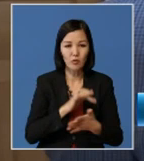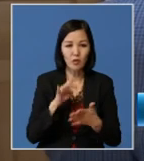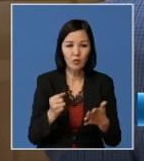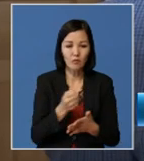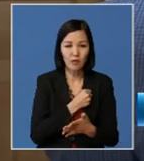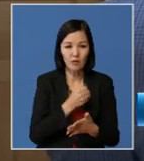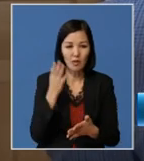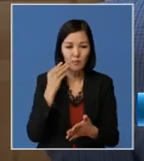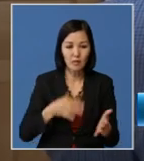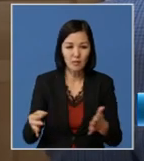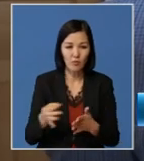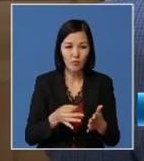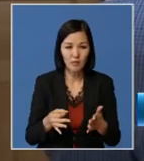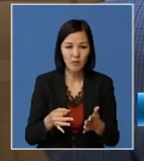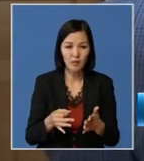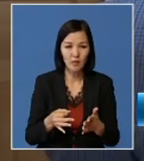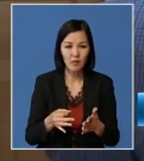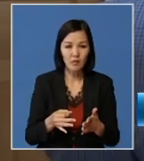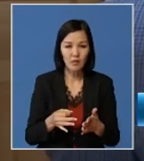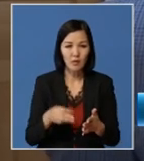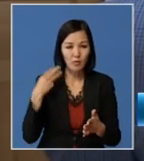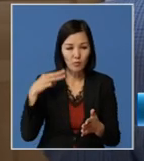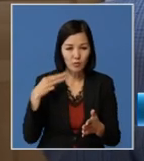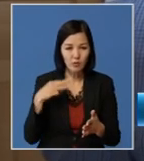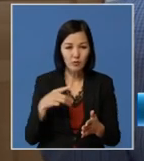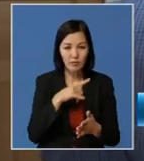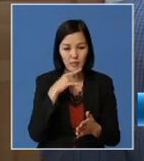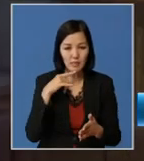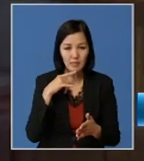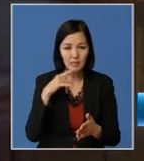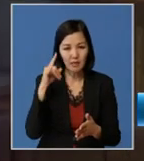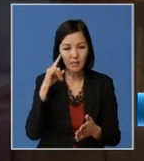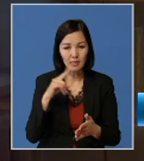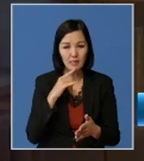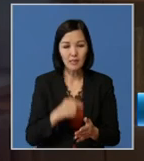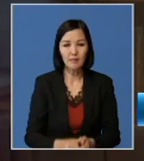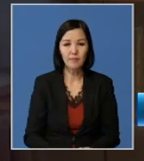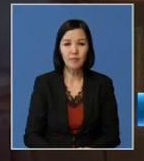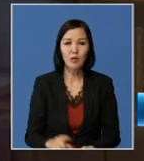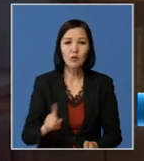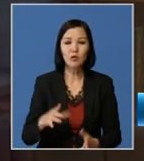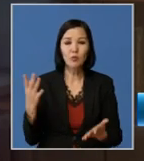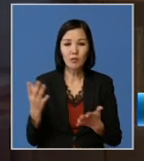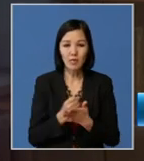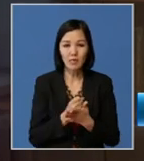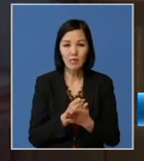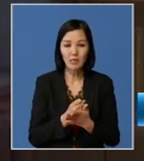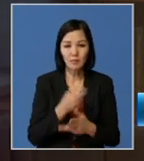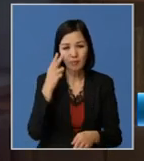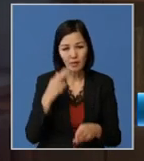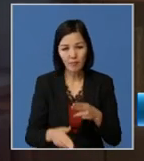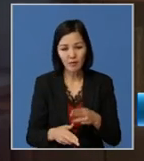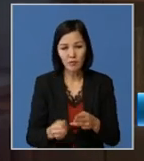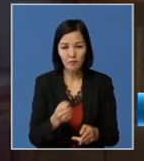в Алматинской области, консульство Российской Федерации в Казахстане. Чтобы найти без вести пропавшего